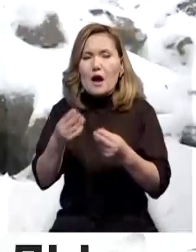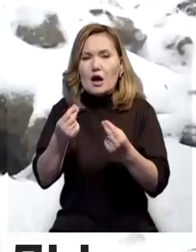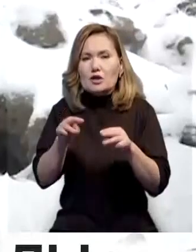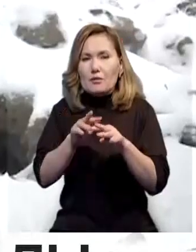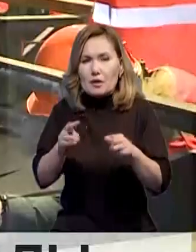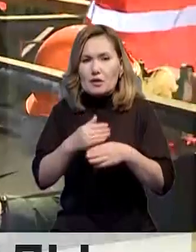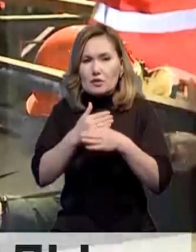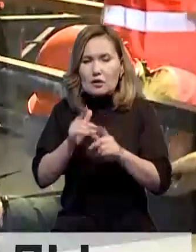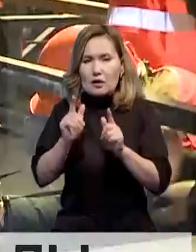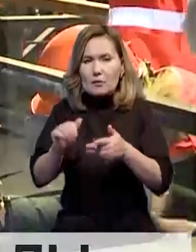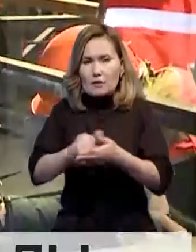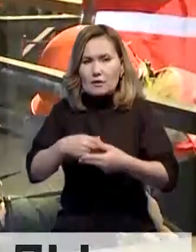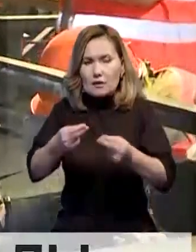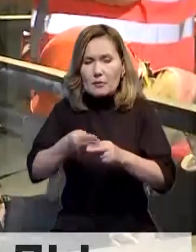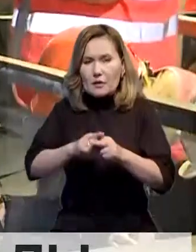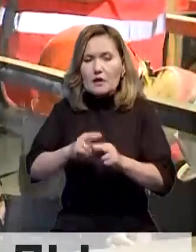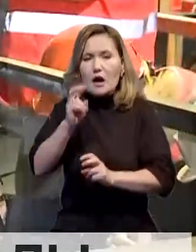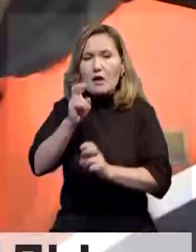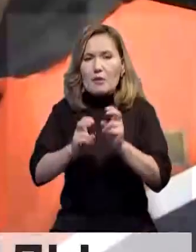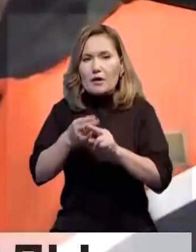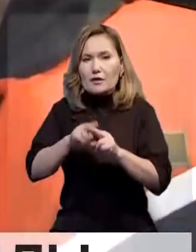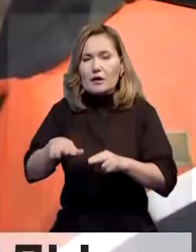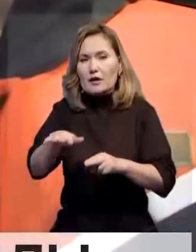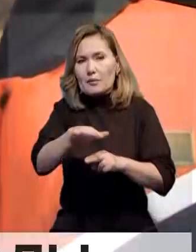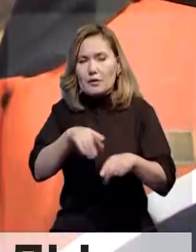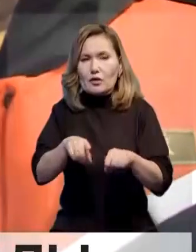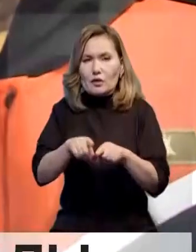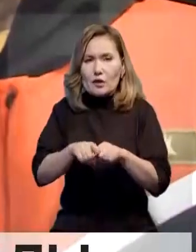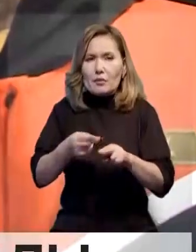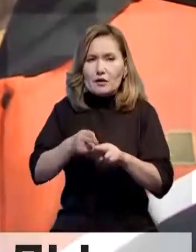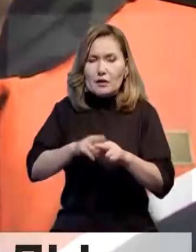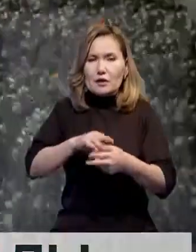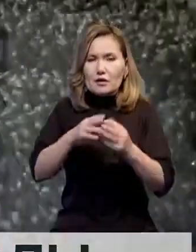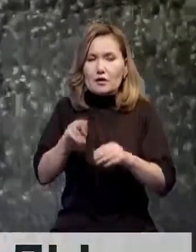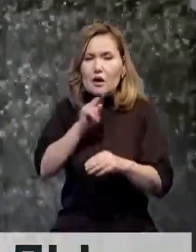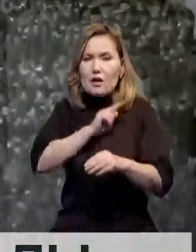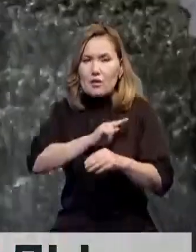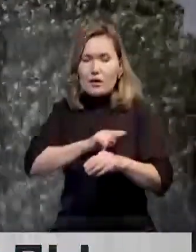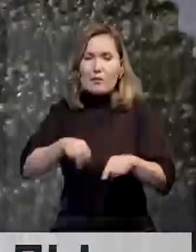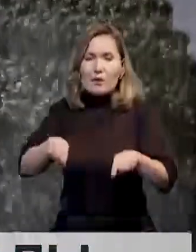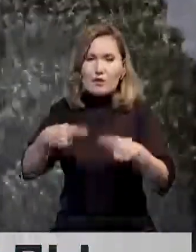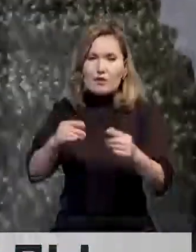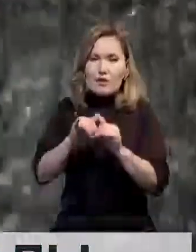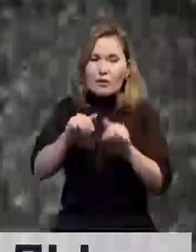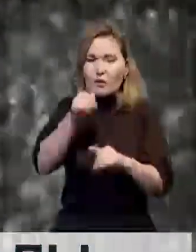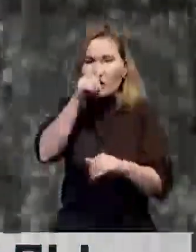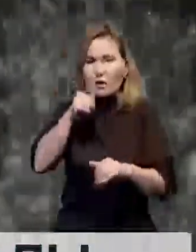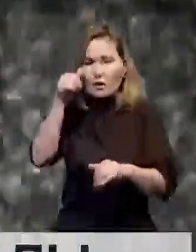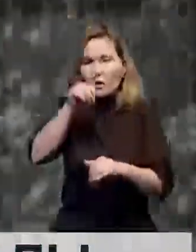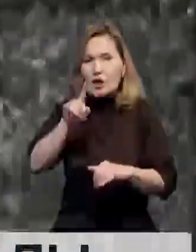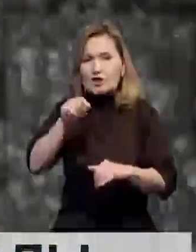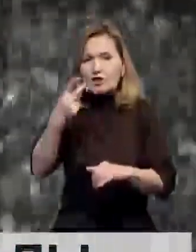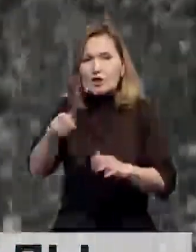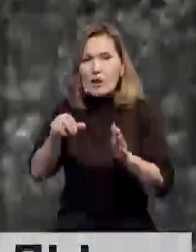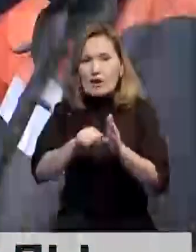мақұлдаған. Облыстағы ең іргелі кәсіпорын саналатын Соколов Сарыбай кен орны геосаяси жағдайдан туындаған қиындықтарға қарамастан былтыр 126